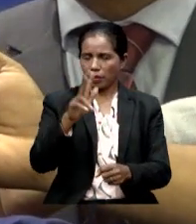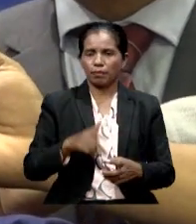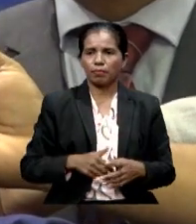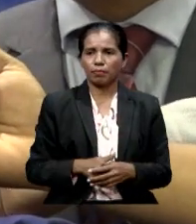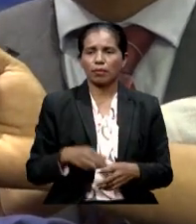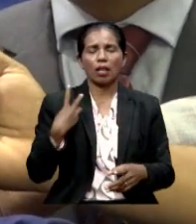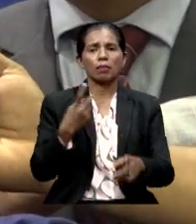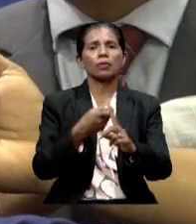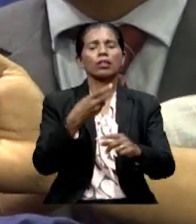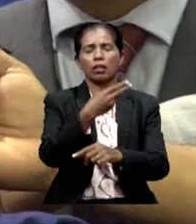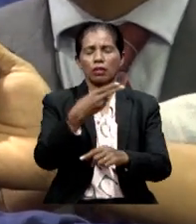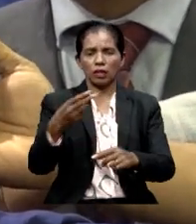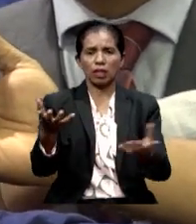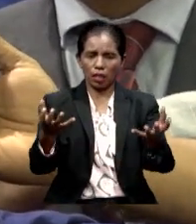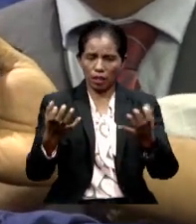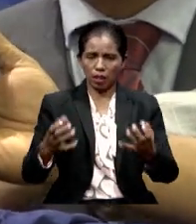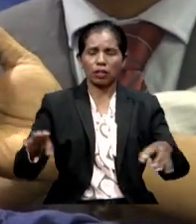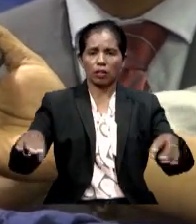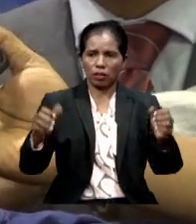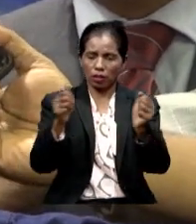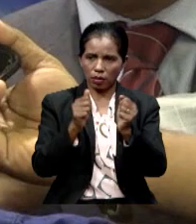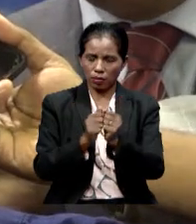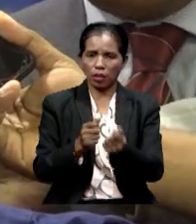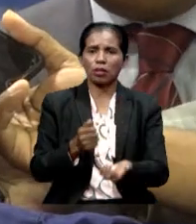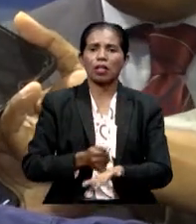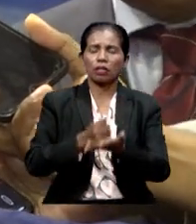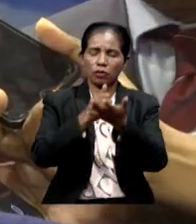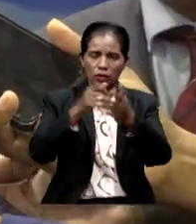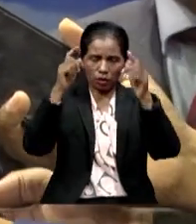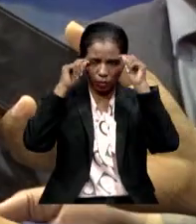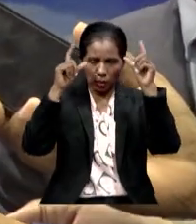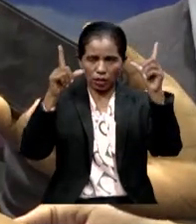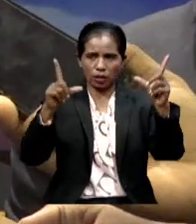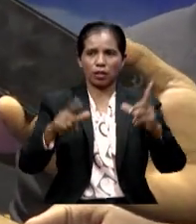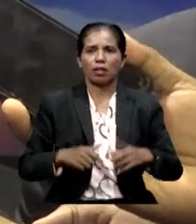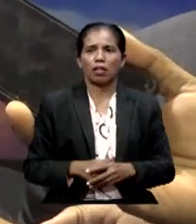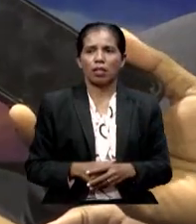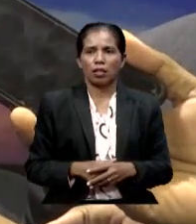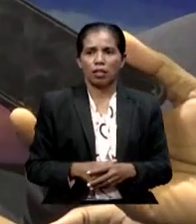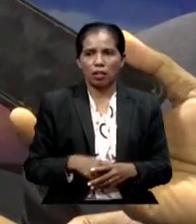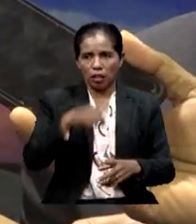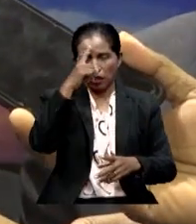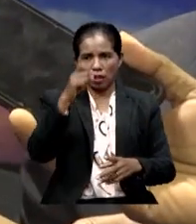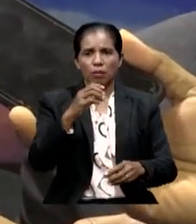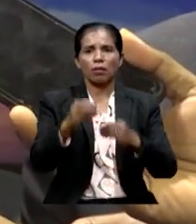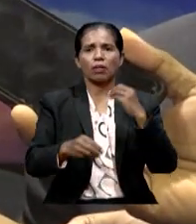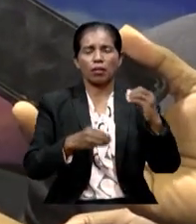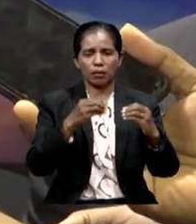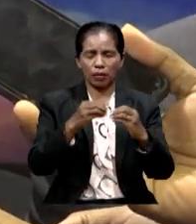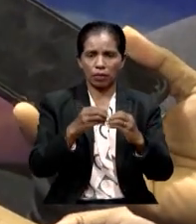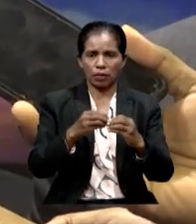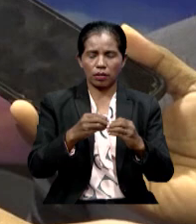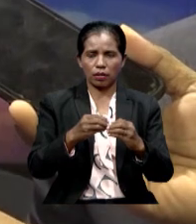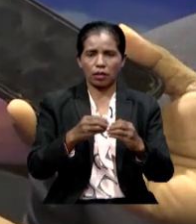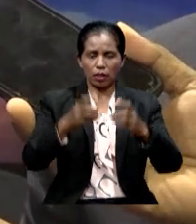Kami dari Indonesia sudah komitmen untuk membantu Timor-Leste karena sesuai dengan